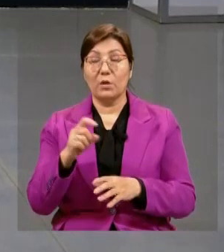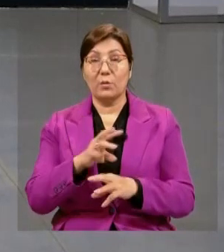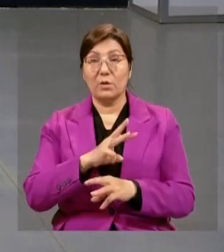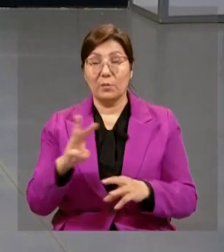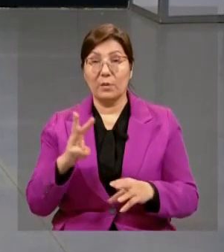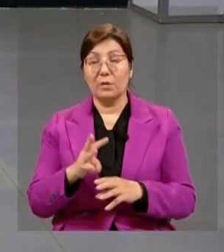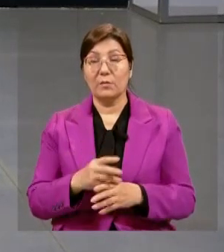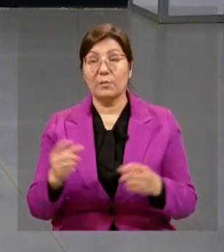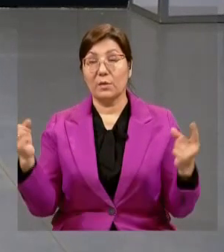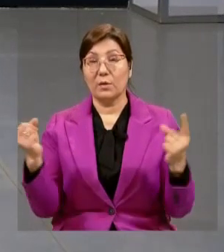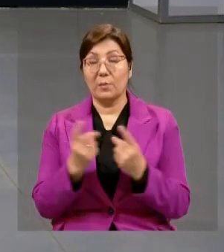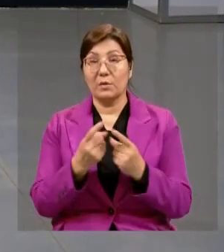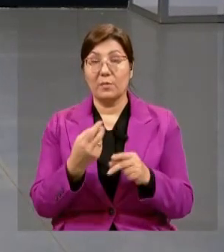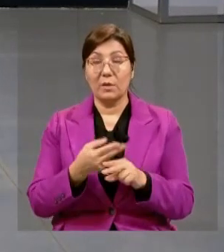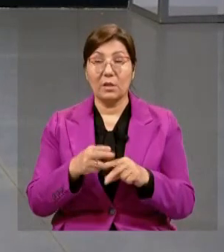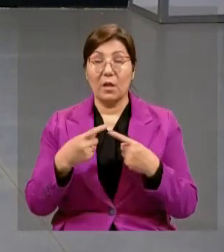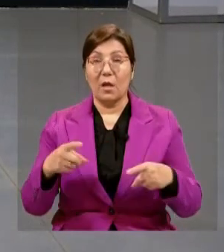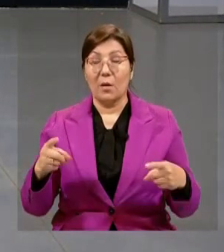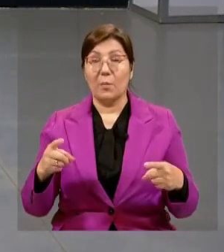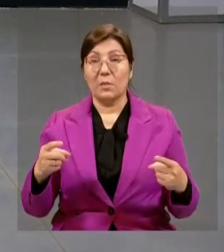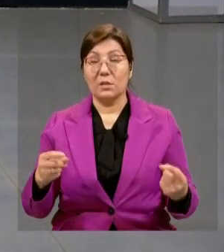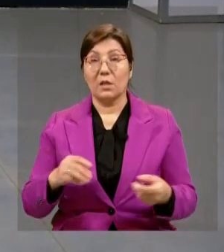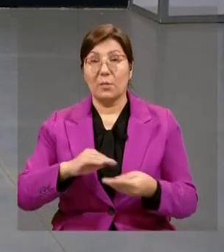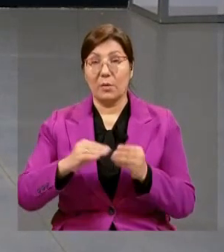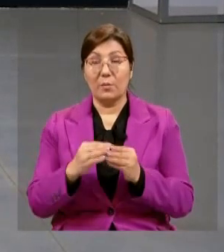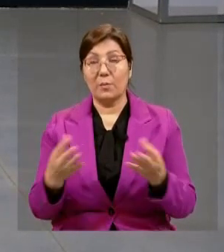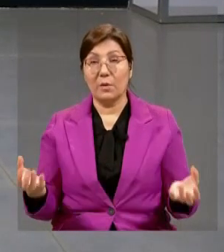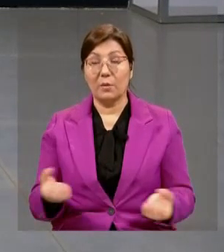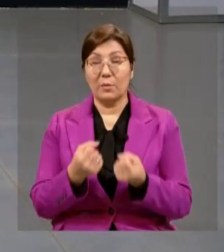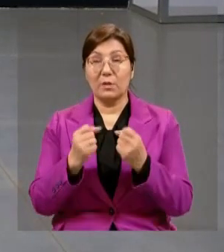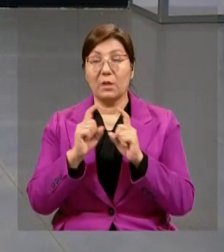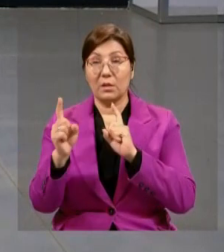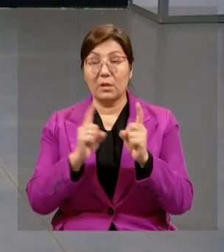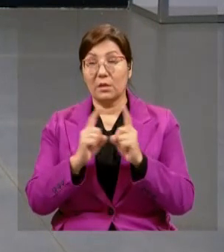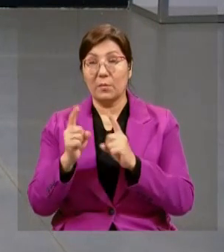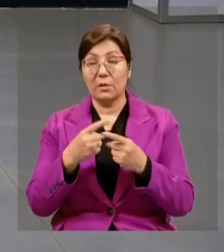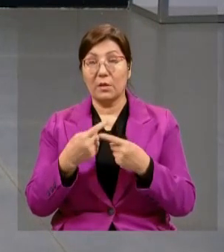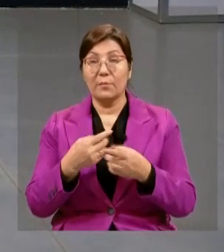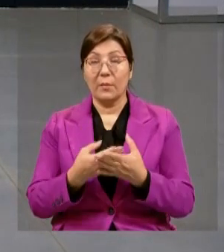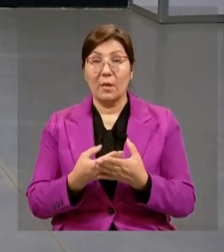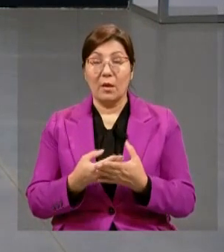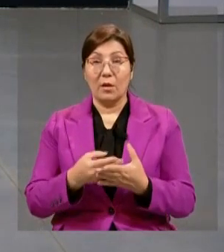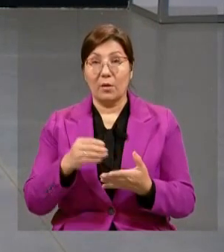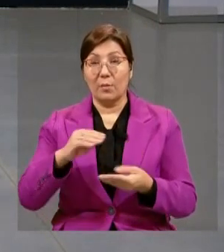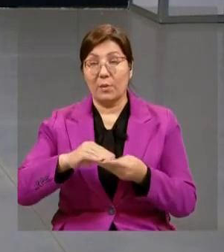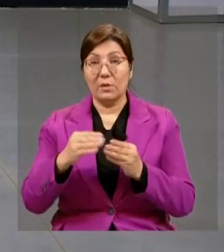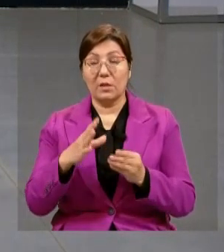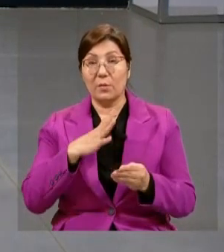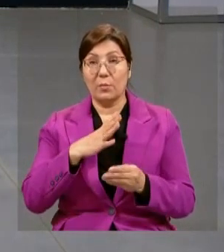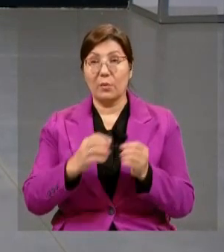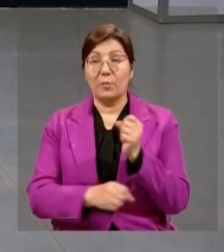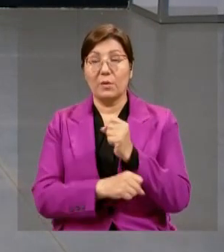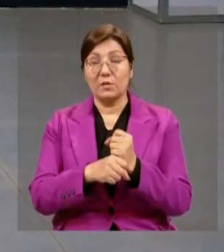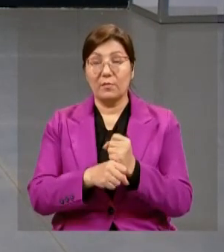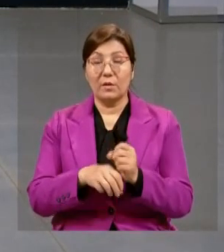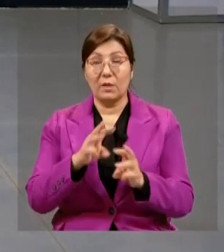Кенжеханұлымен кездесуінде осы және өзге де бағыттар талқыланды. Жиын барысында саладағы өзекті мәселелер көтеріліп, шаруалар